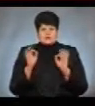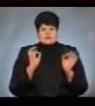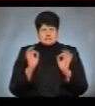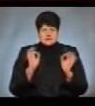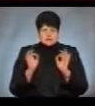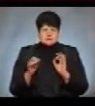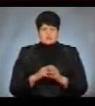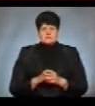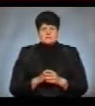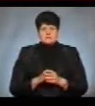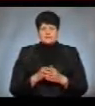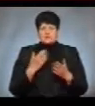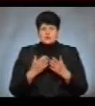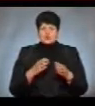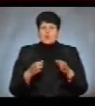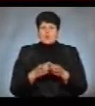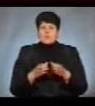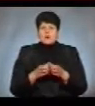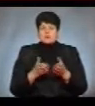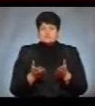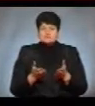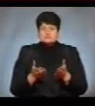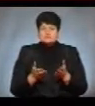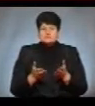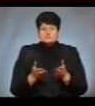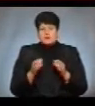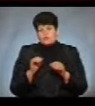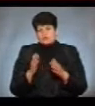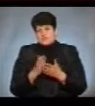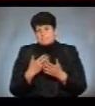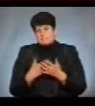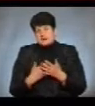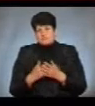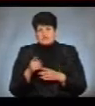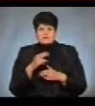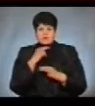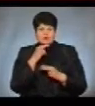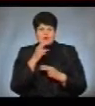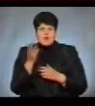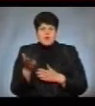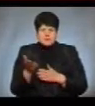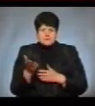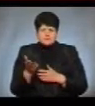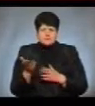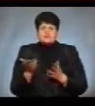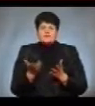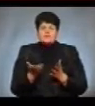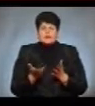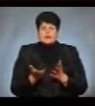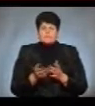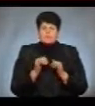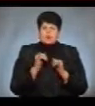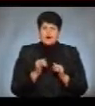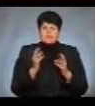блискавку захисту. Якщо громада, якщо, може, є приклад, так, що десь ви звернули особливу увагу, де